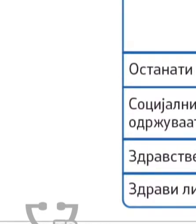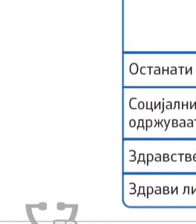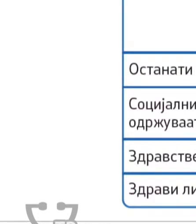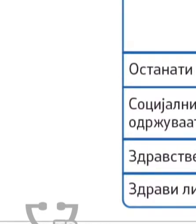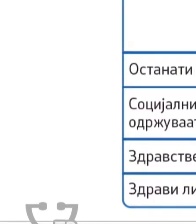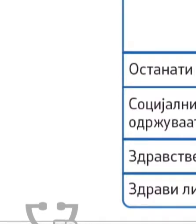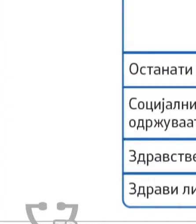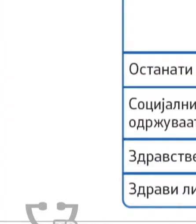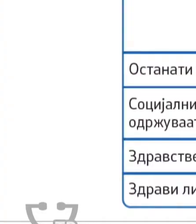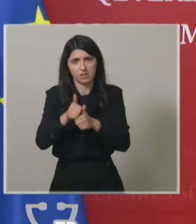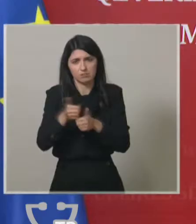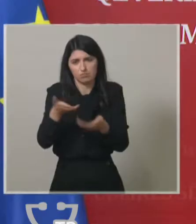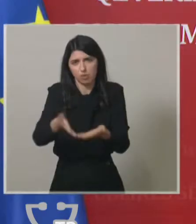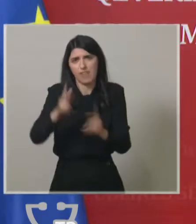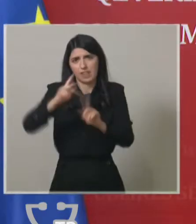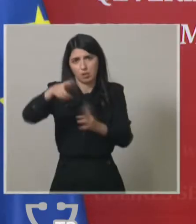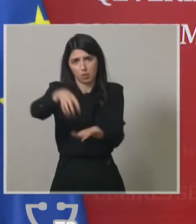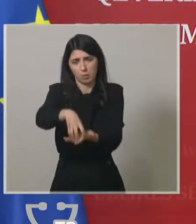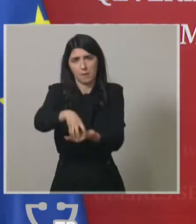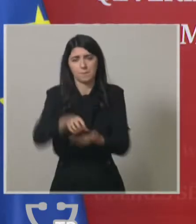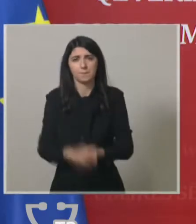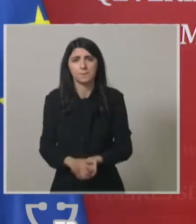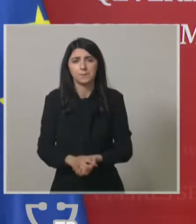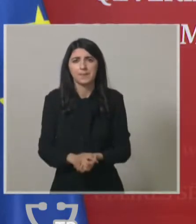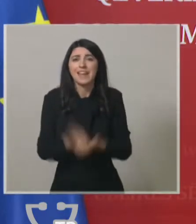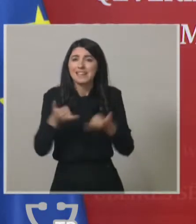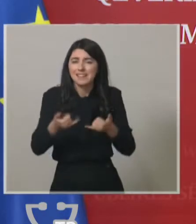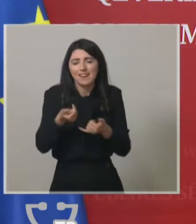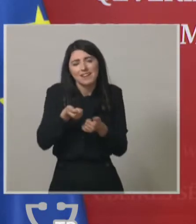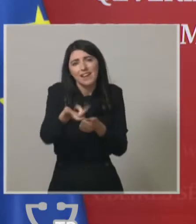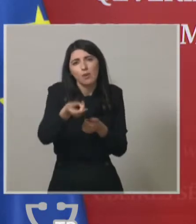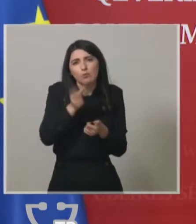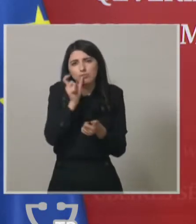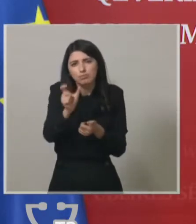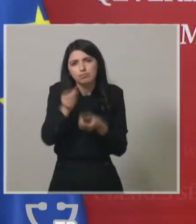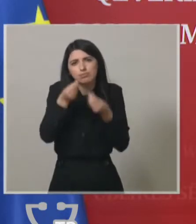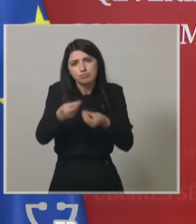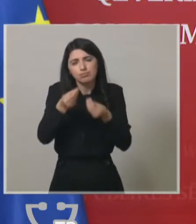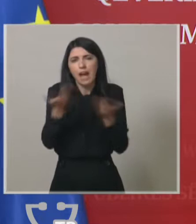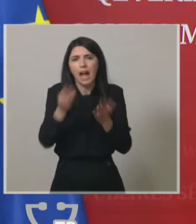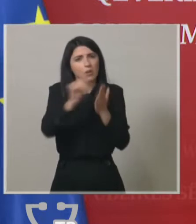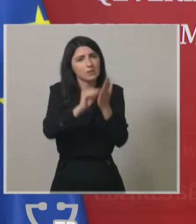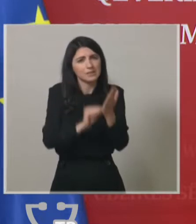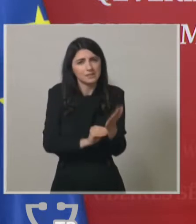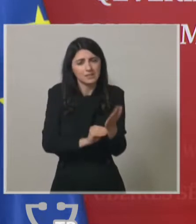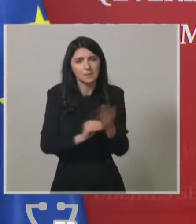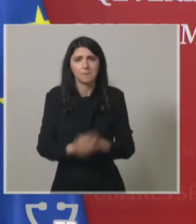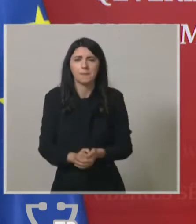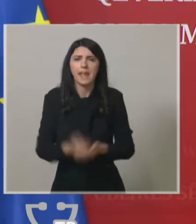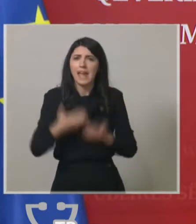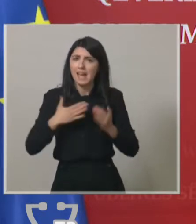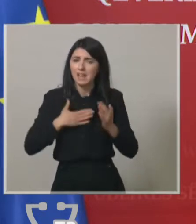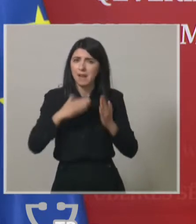до 64 години. Дозволе да кажам неколку зборови за начинот на регистрација.